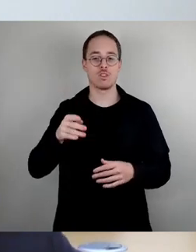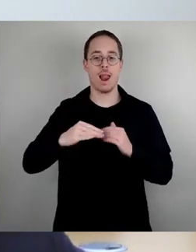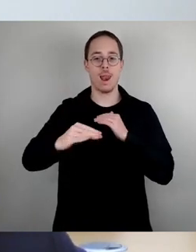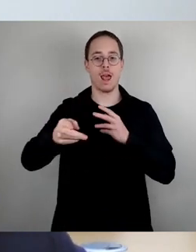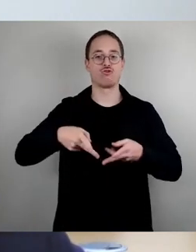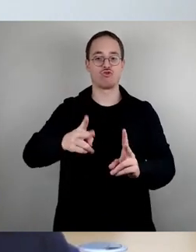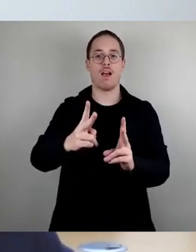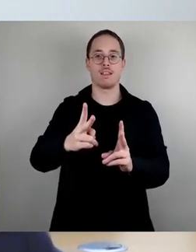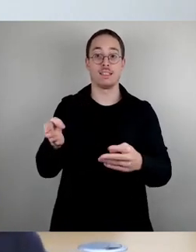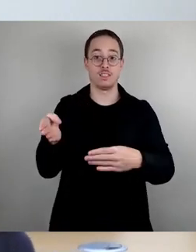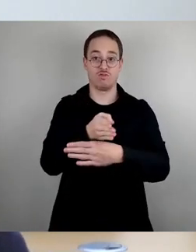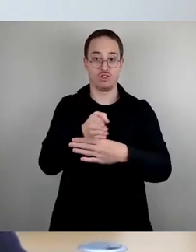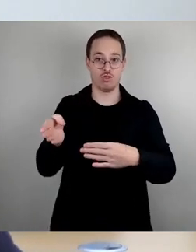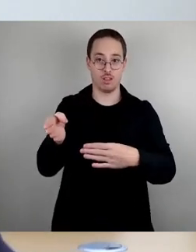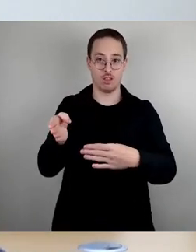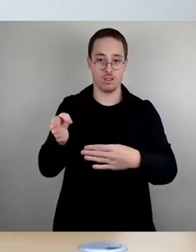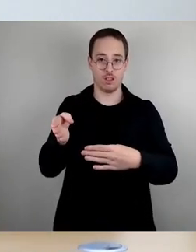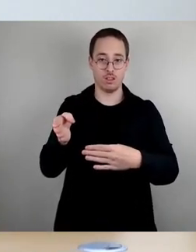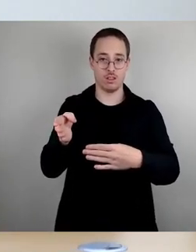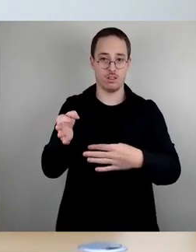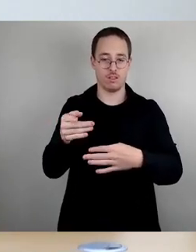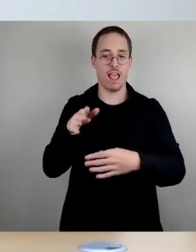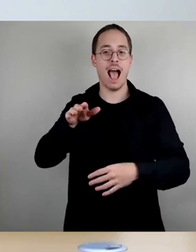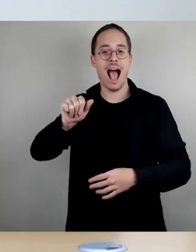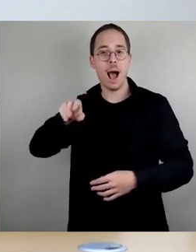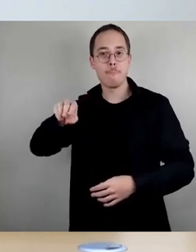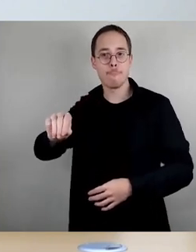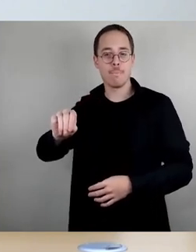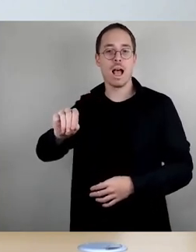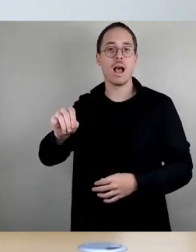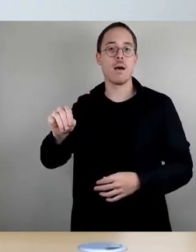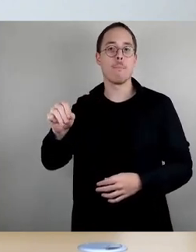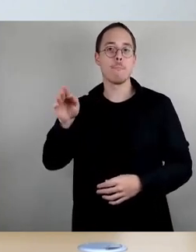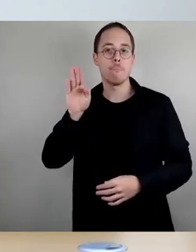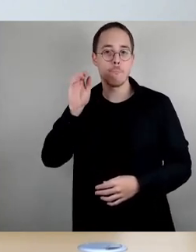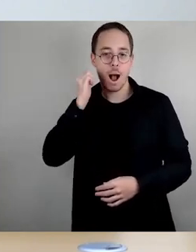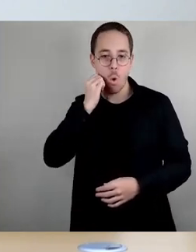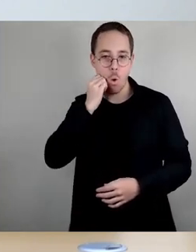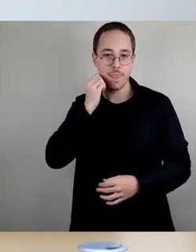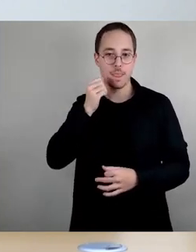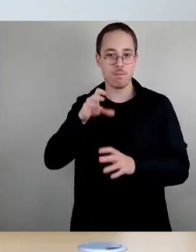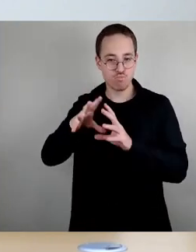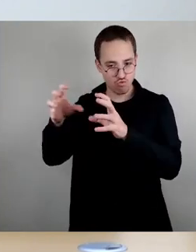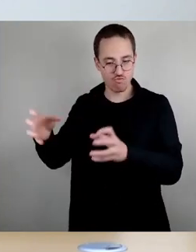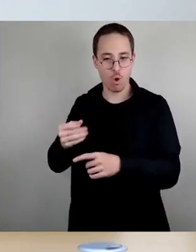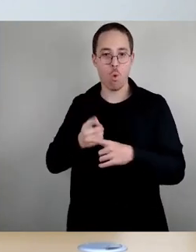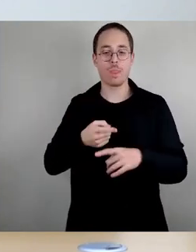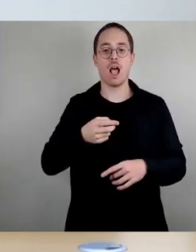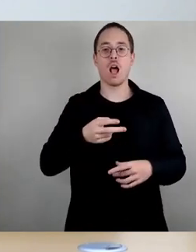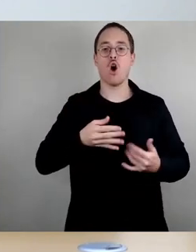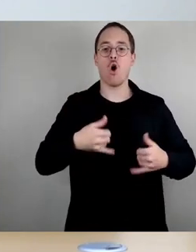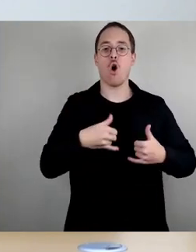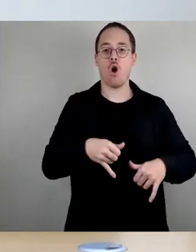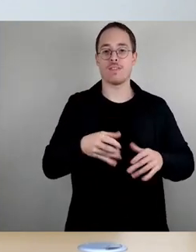zwischen am Bauernbusch und Rossendorfer Straße. Dort wurden wir wieder so wie beim letzten Mal verfahren.